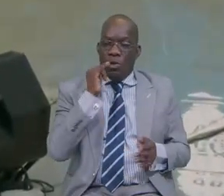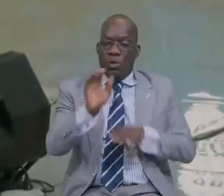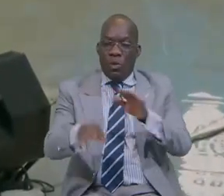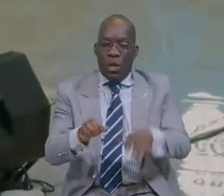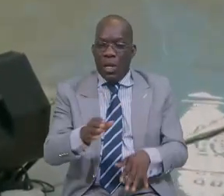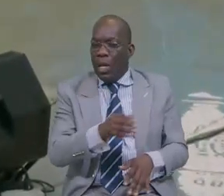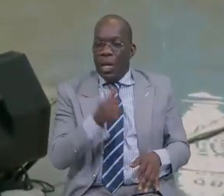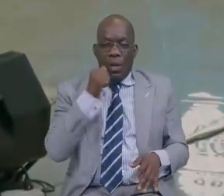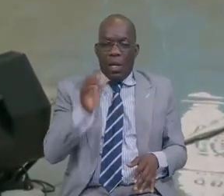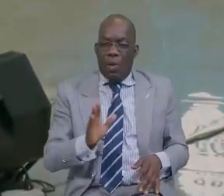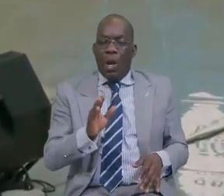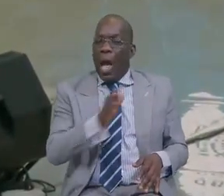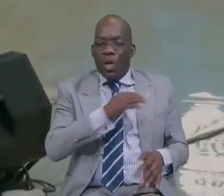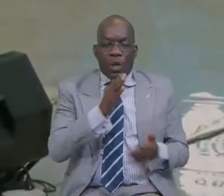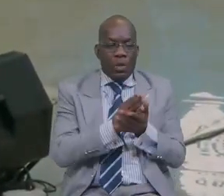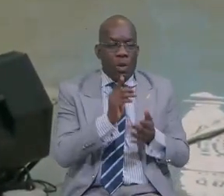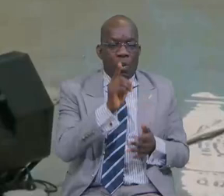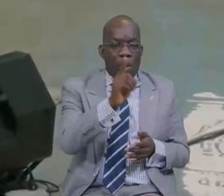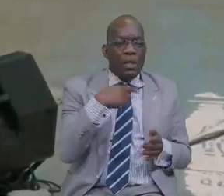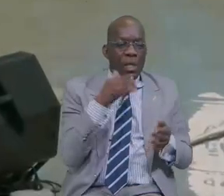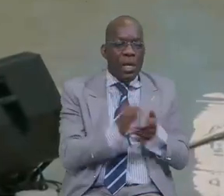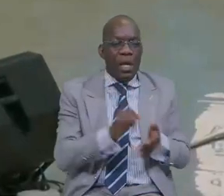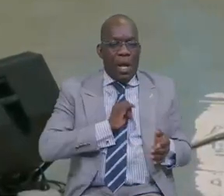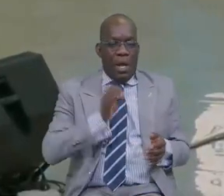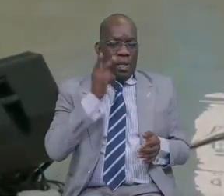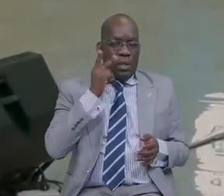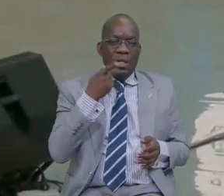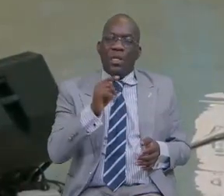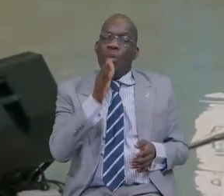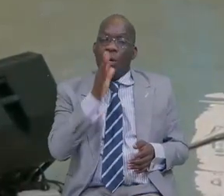vois une mère dans cet enfant. »